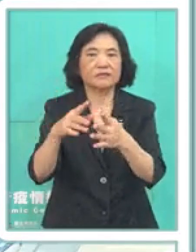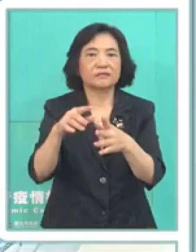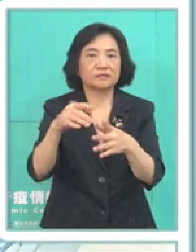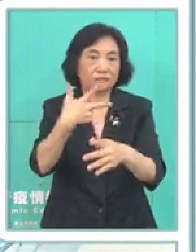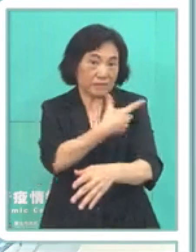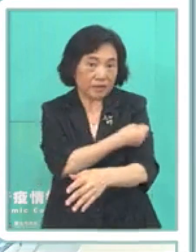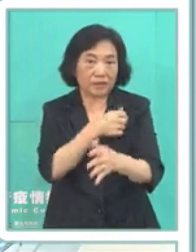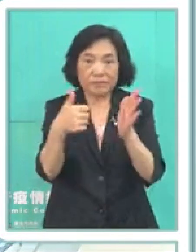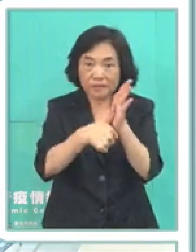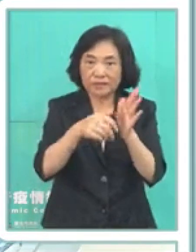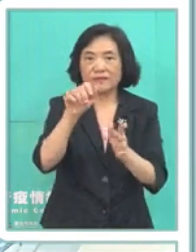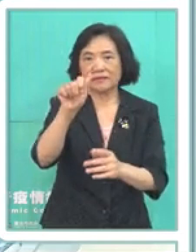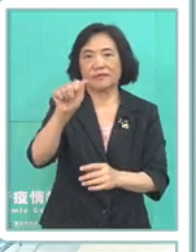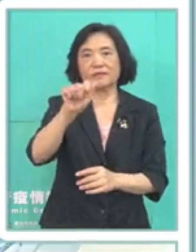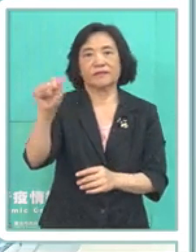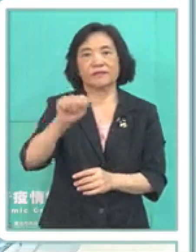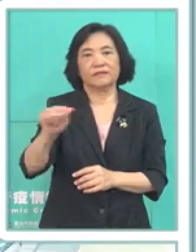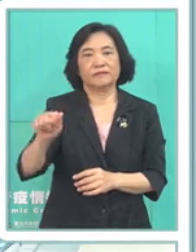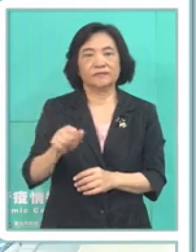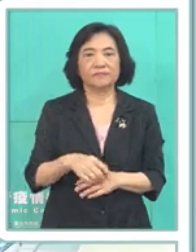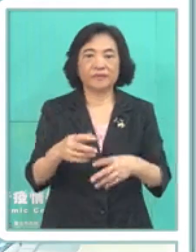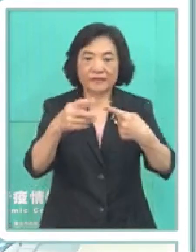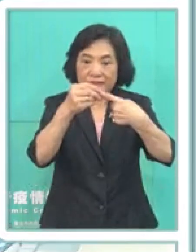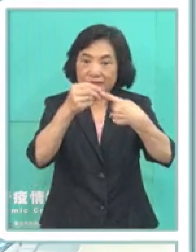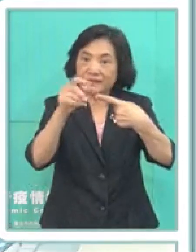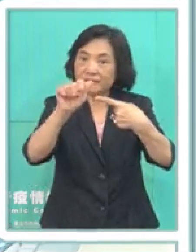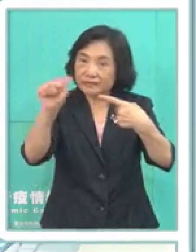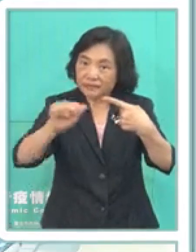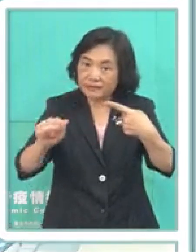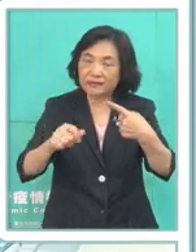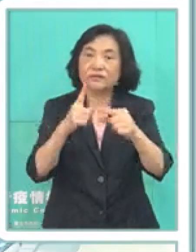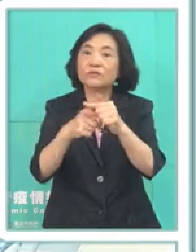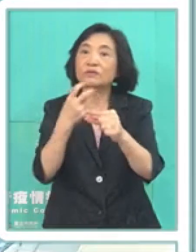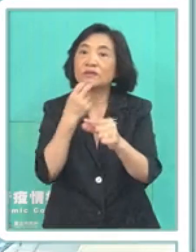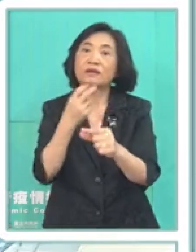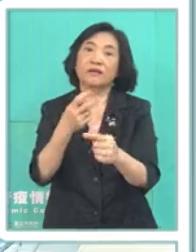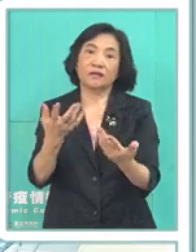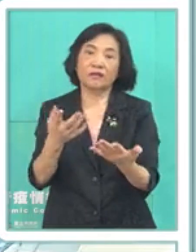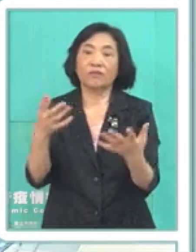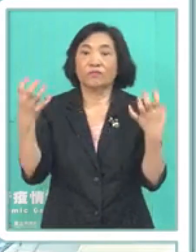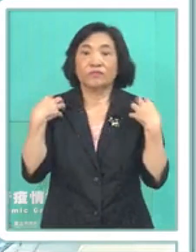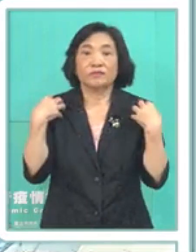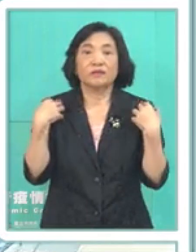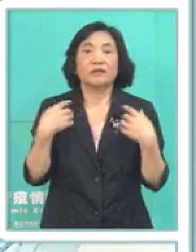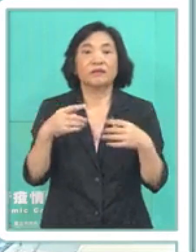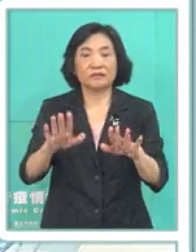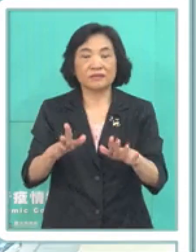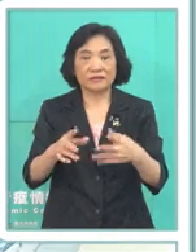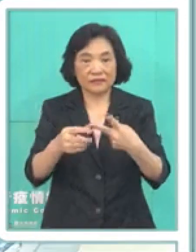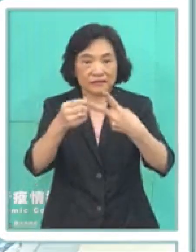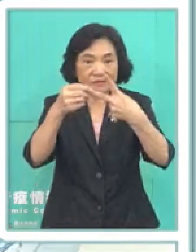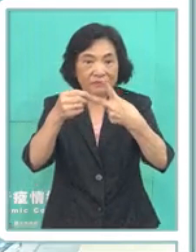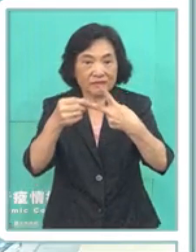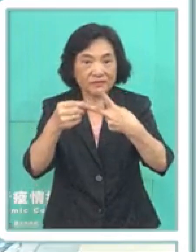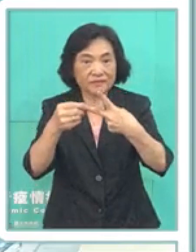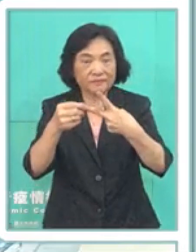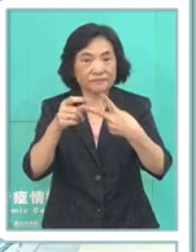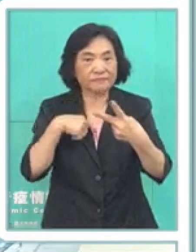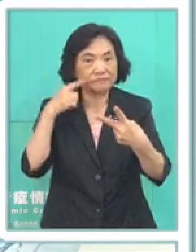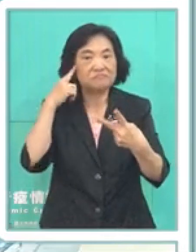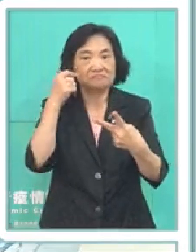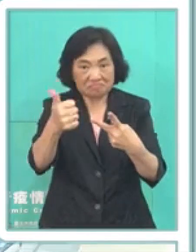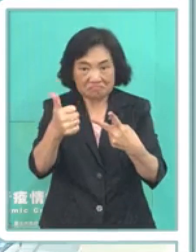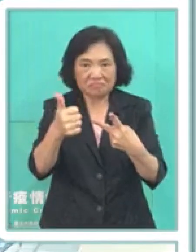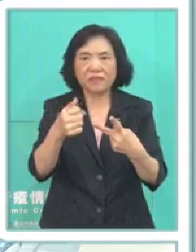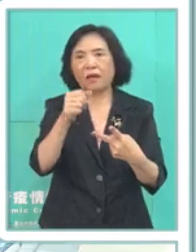疫苗，那既然第一剂是由中央系统来负责，那现在接第二剂的话，最好还是